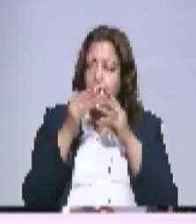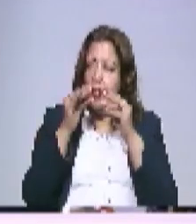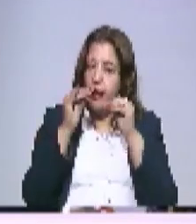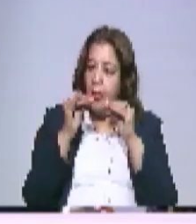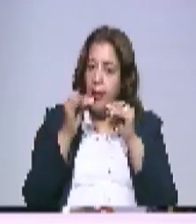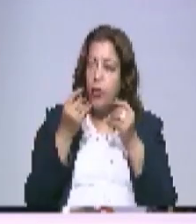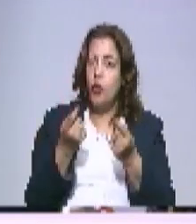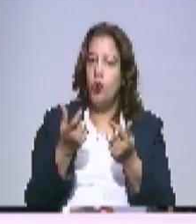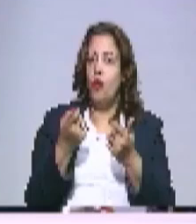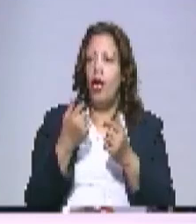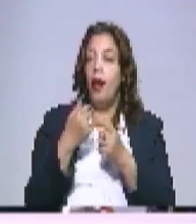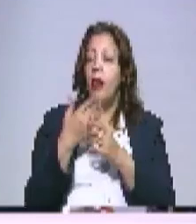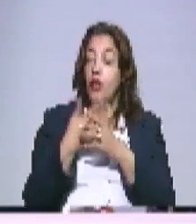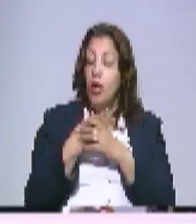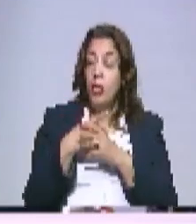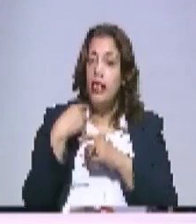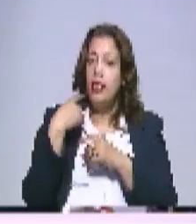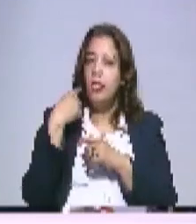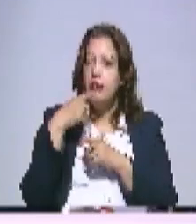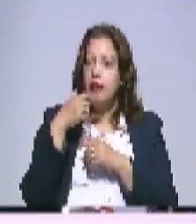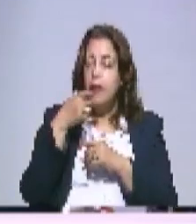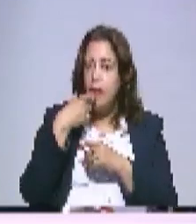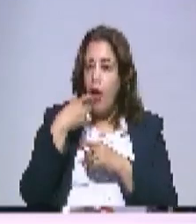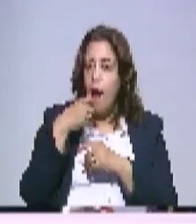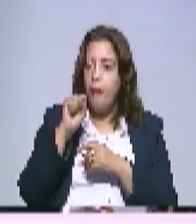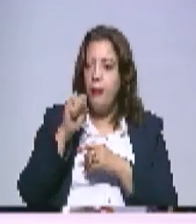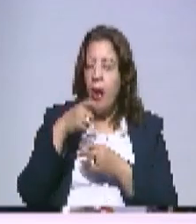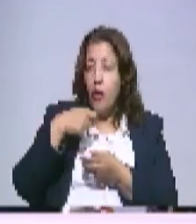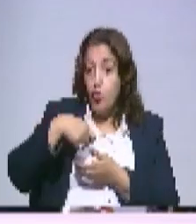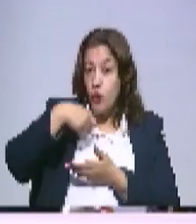تلين معانا وتطلع الشوربه ظريفه.